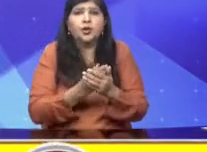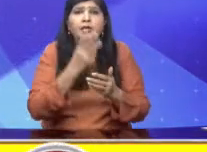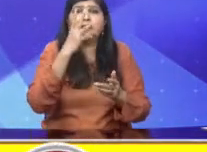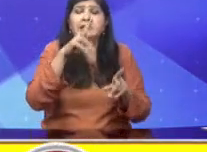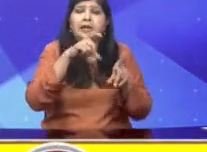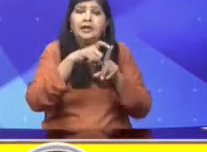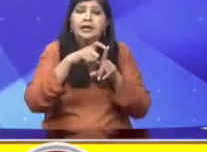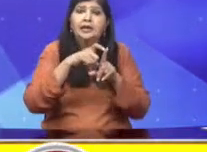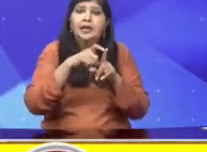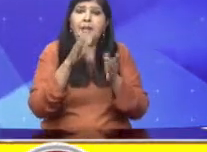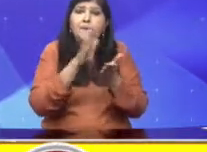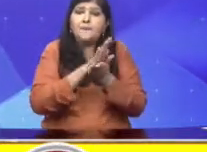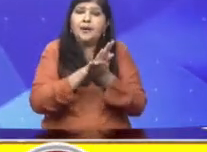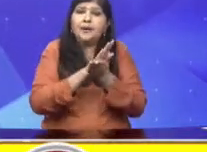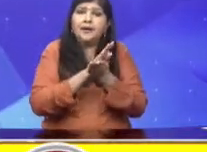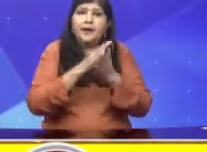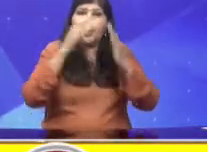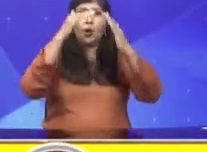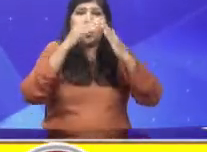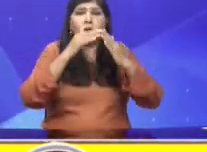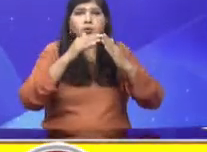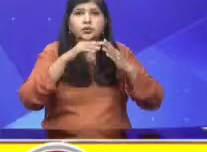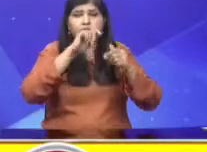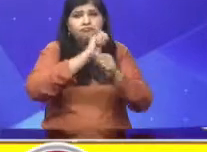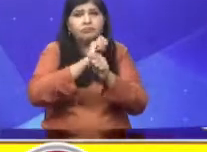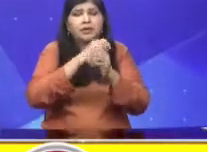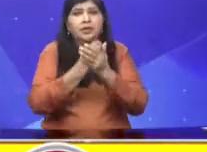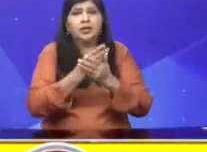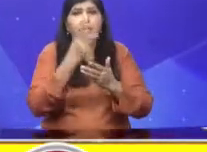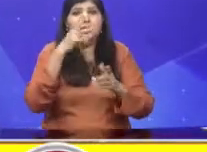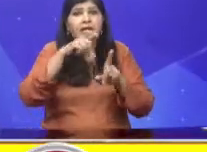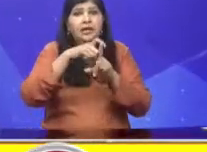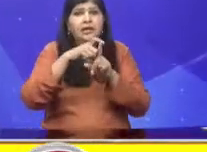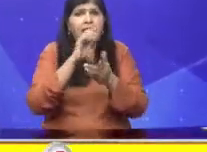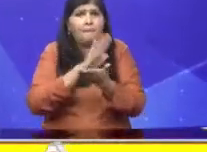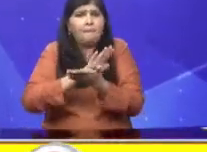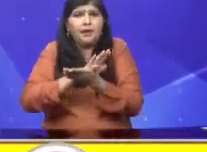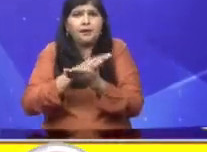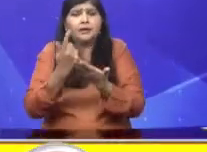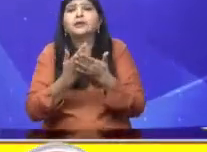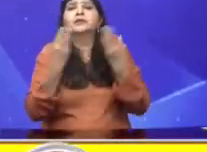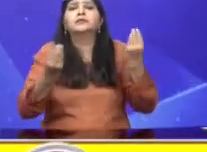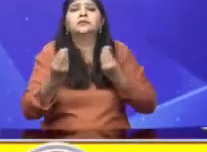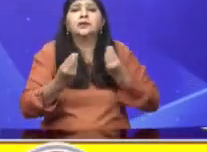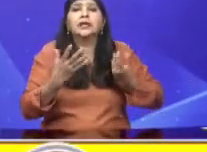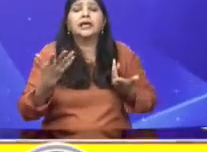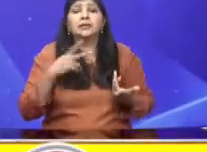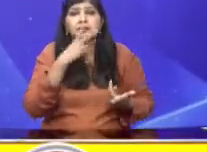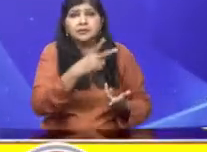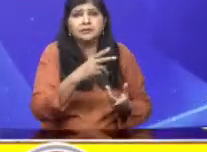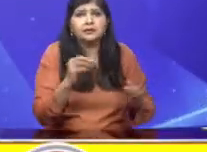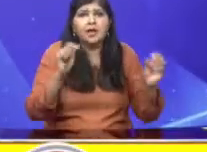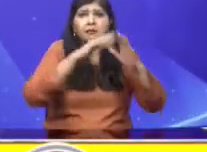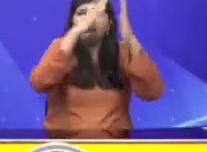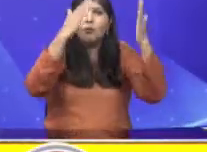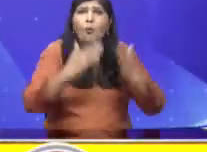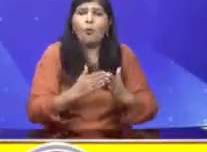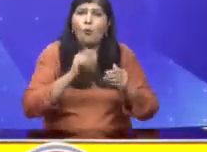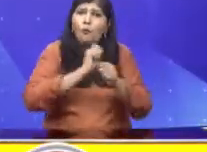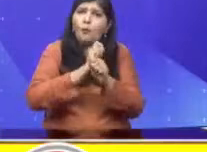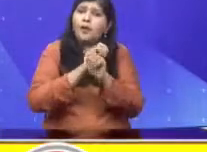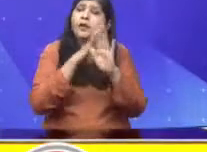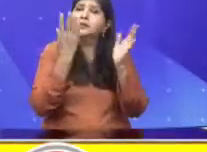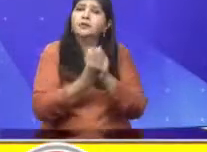प्रिंटेड हाउस बनाया है 3D प्रिंटिंग करके घर का निर्मान आखिर यह हुआ कैसे दरसल